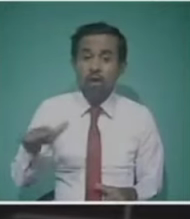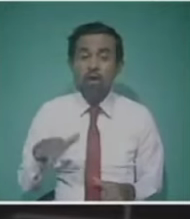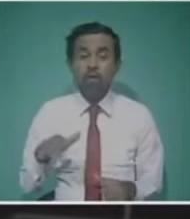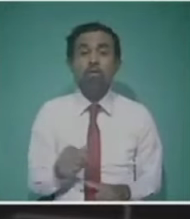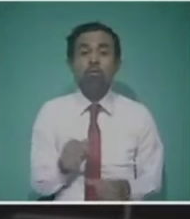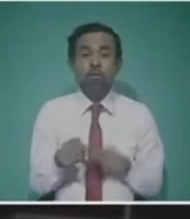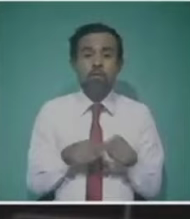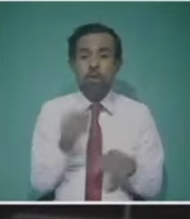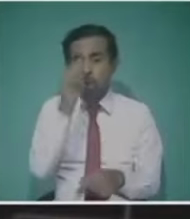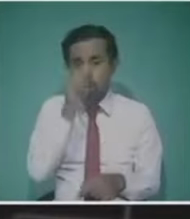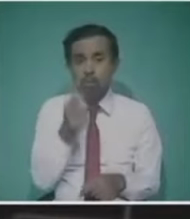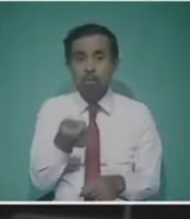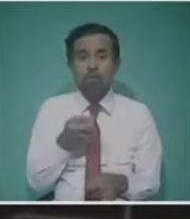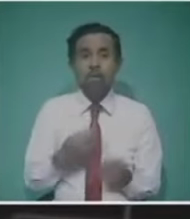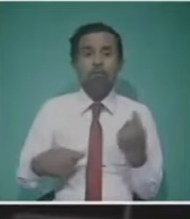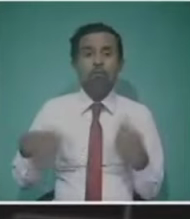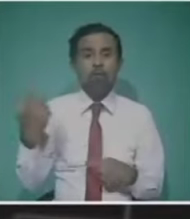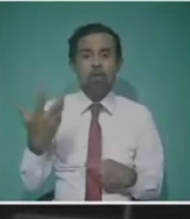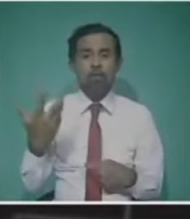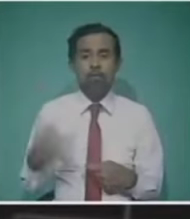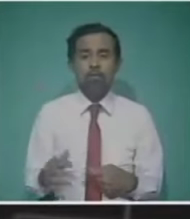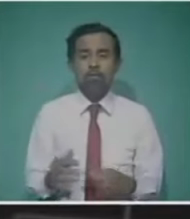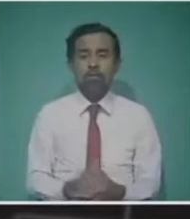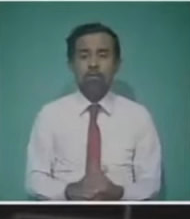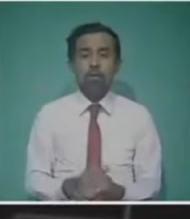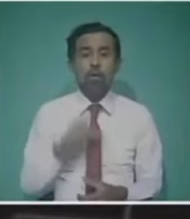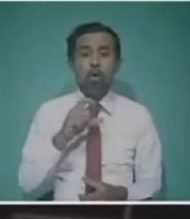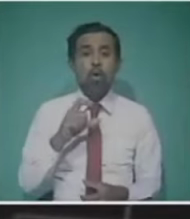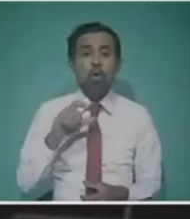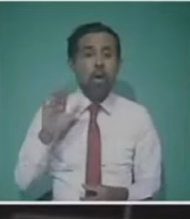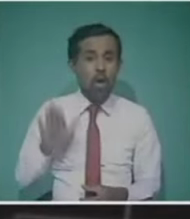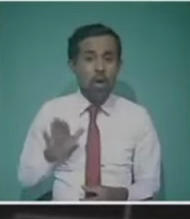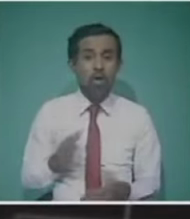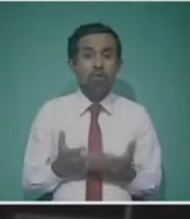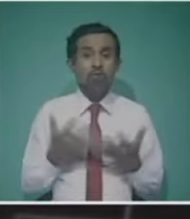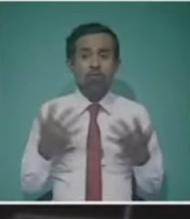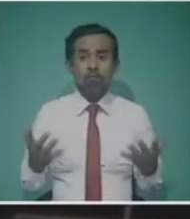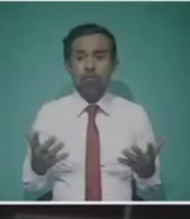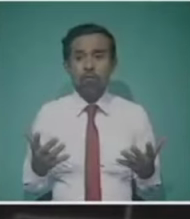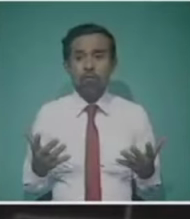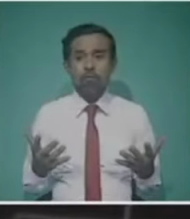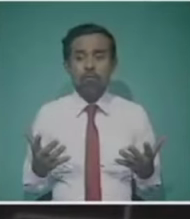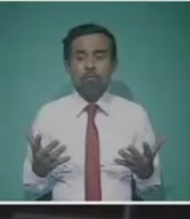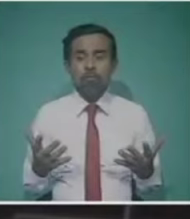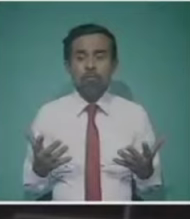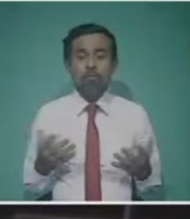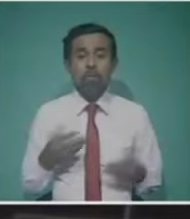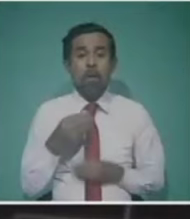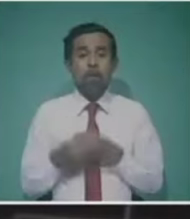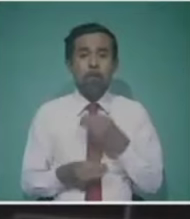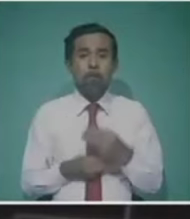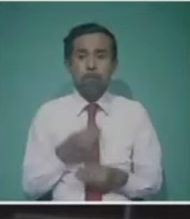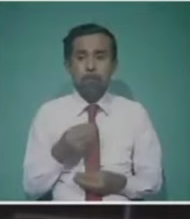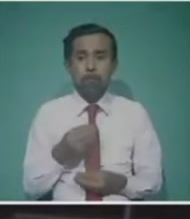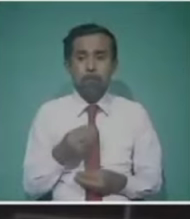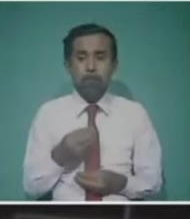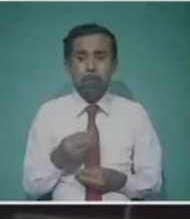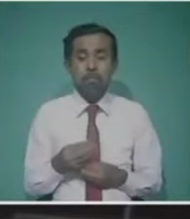விற்கப்பட்டிருக்கிறது. அதிலே கொழும்பில் இருக்கிற மிகப்பெரிய பழம் பெரும் நிறுவனமான பல